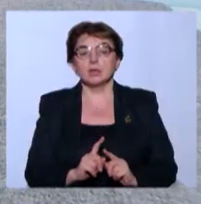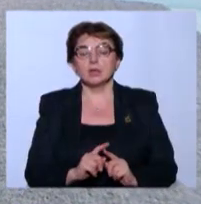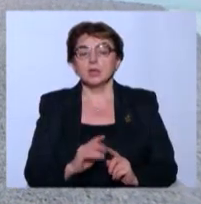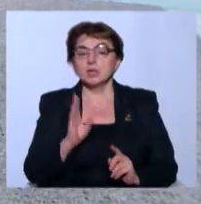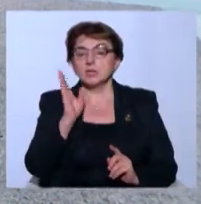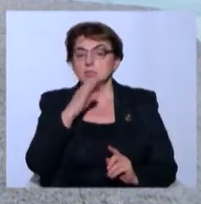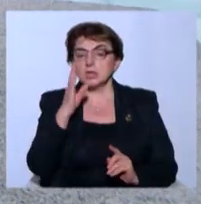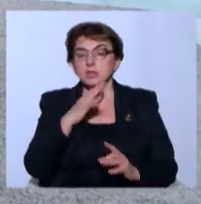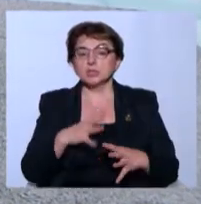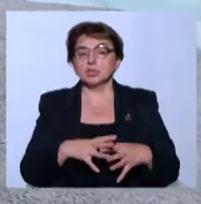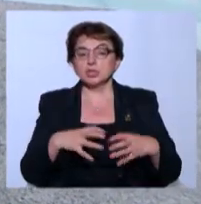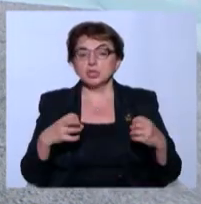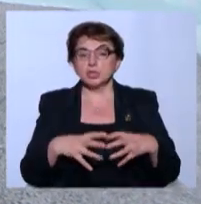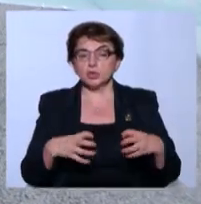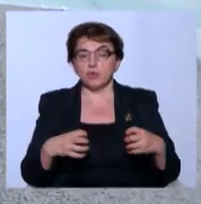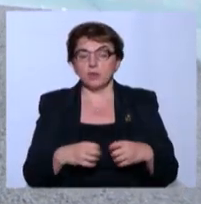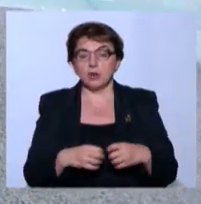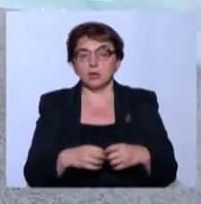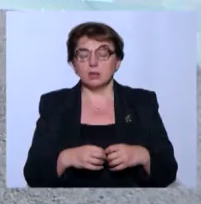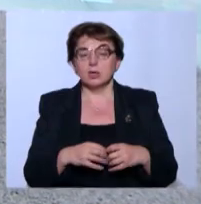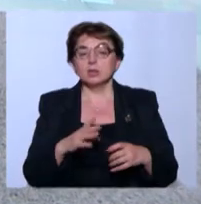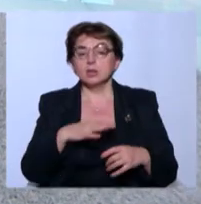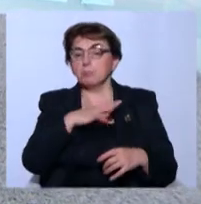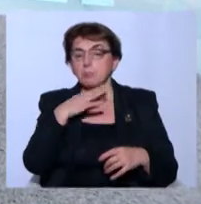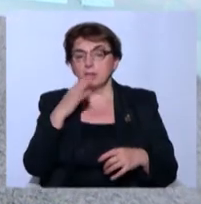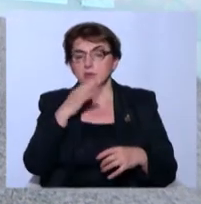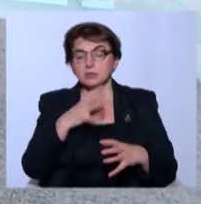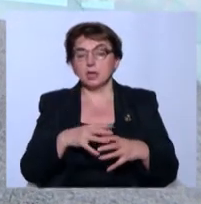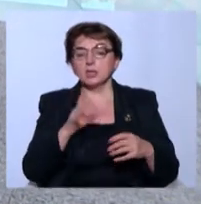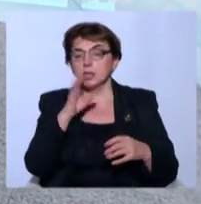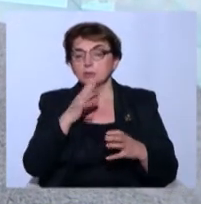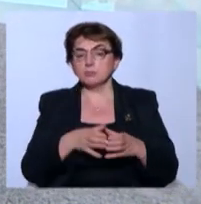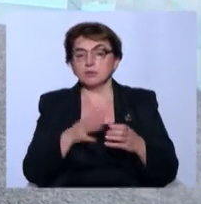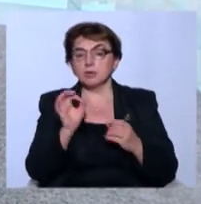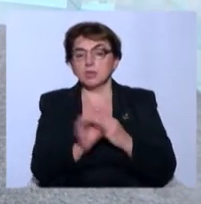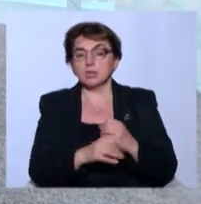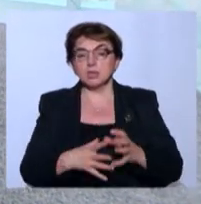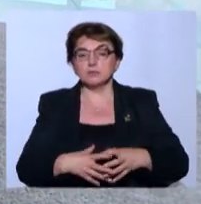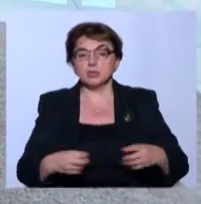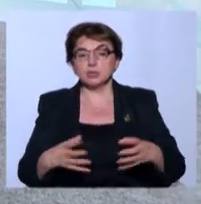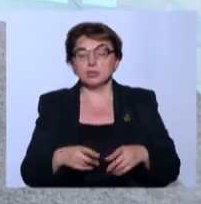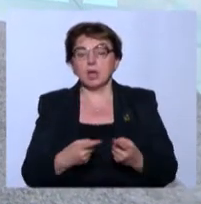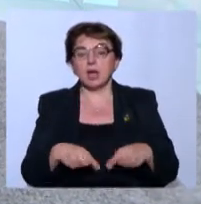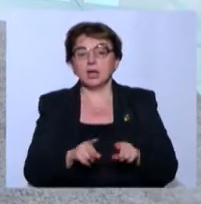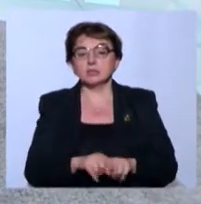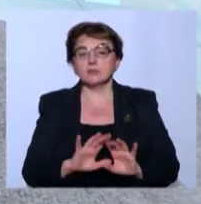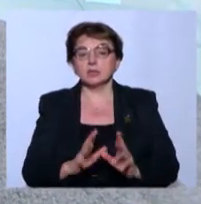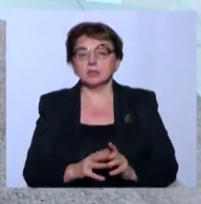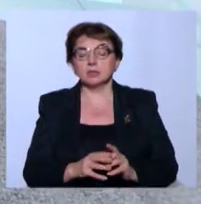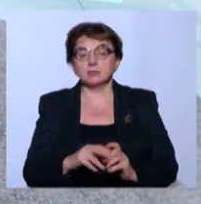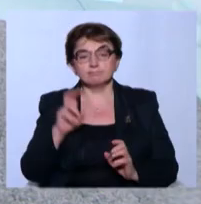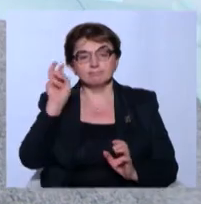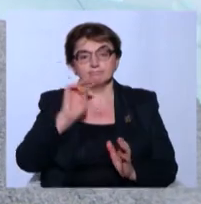წყლის შეწოვა, ძირითადად წყალი, წყლის დიდი რაოდენობა მსხვილნაწლავში შეიწოვება, ასევე ხდება